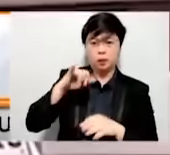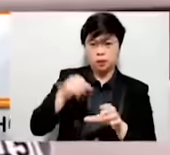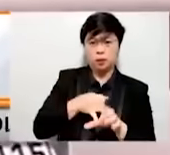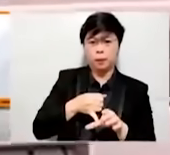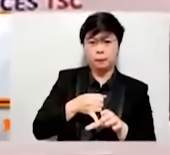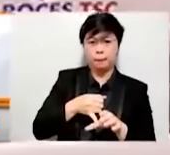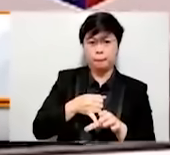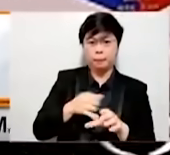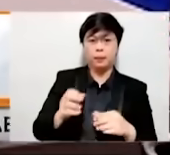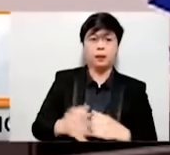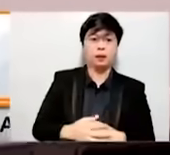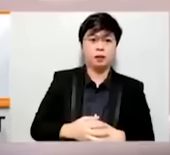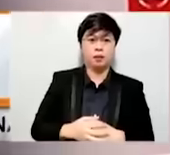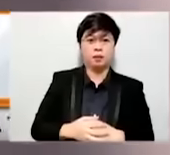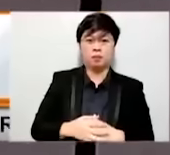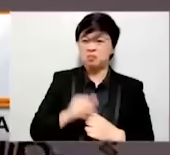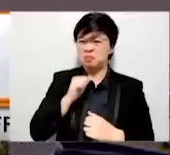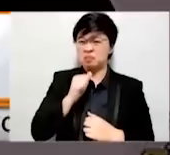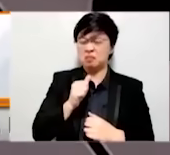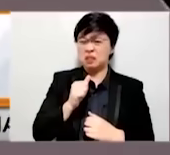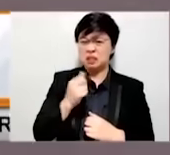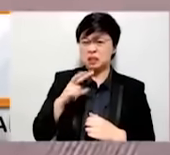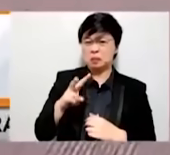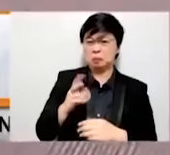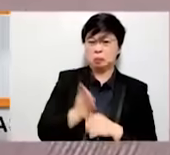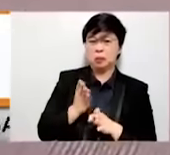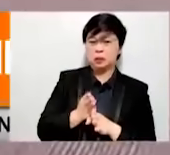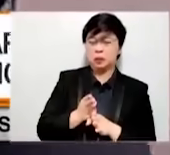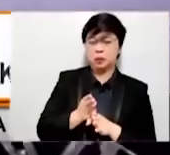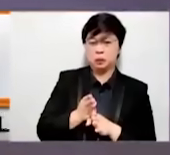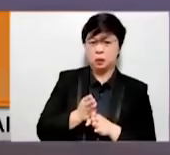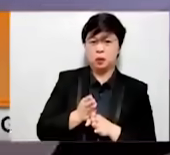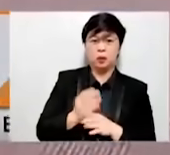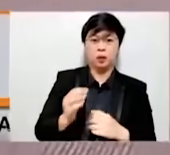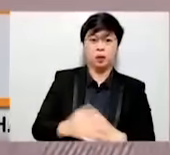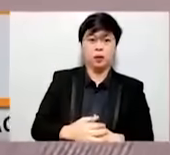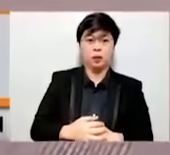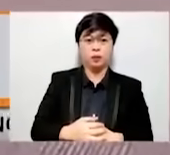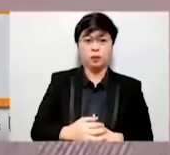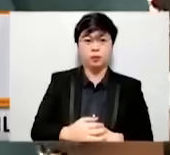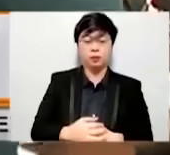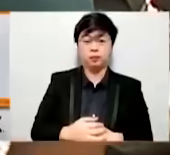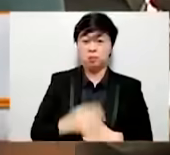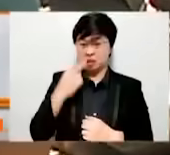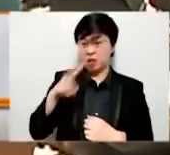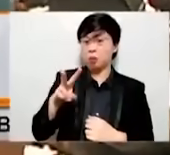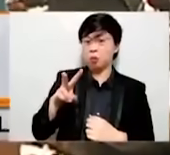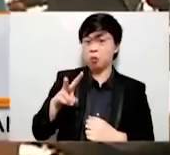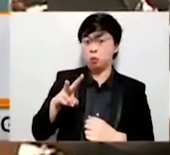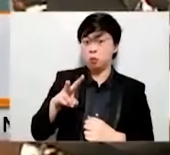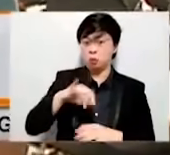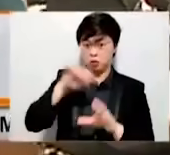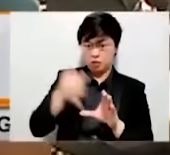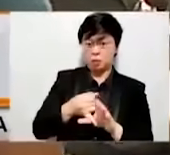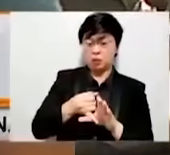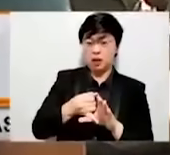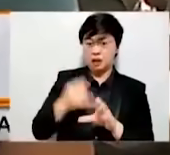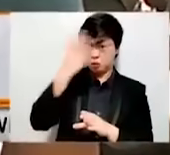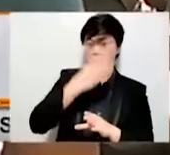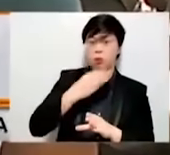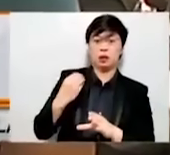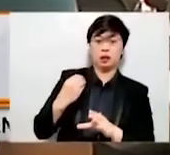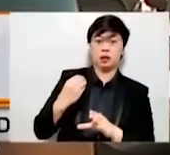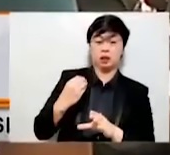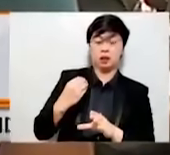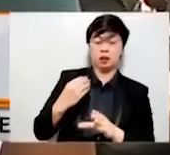na mukhang mga minibus. Pag nakakuha ng jeep, agad di masasabi mo Philippines. O bago aalisin nila yung mga jeep.